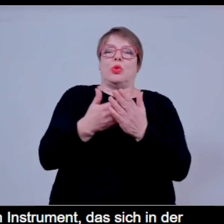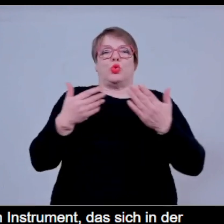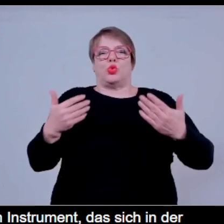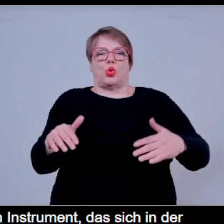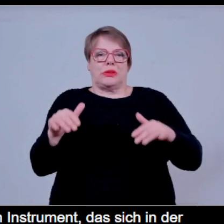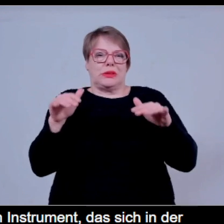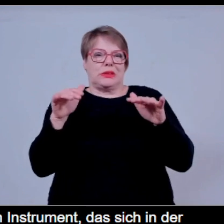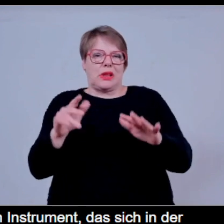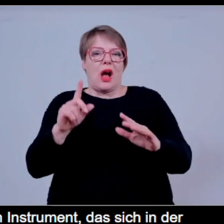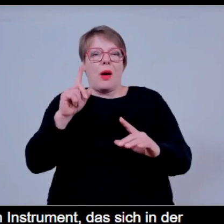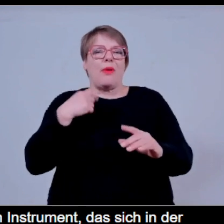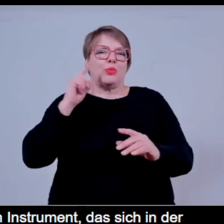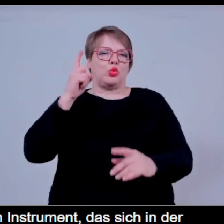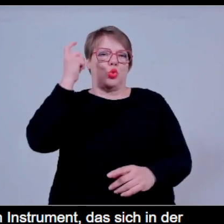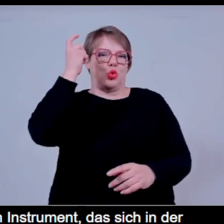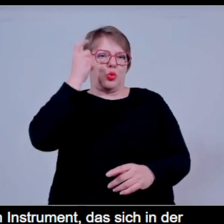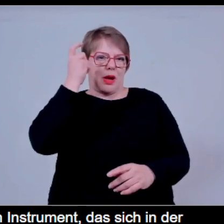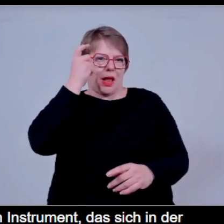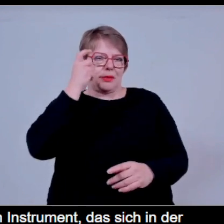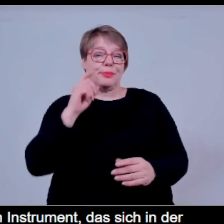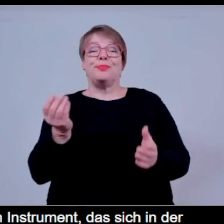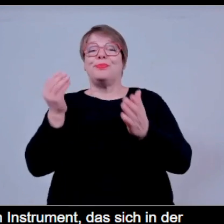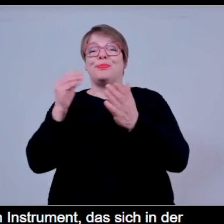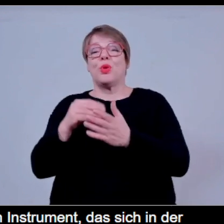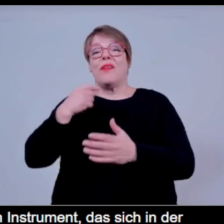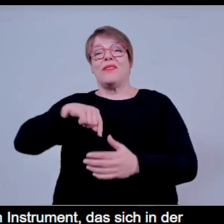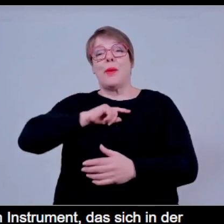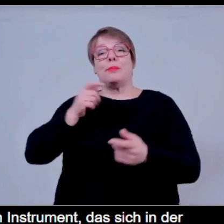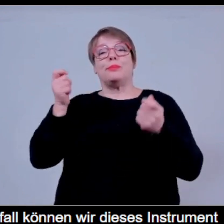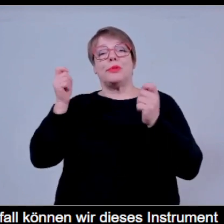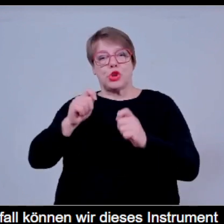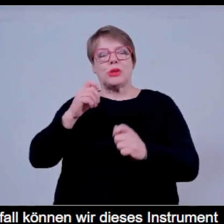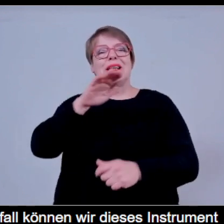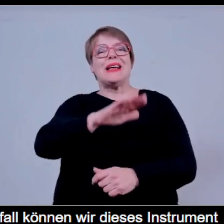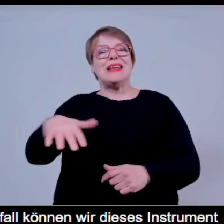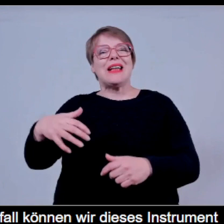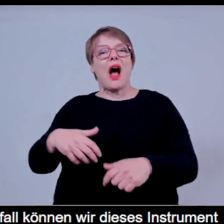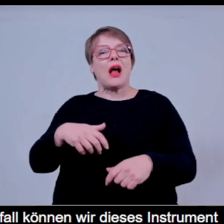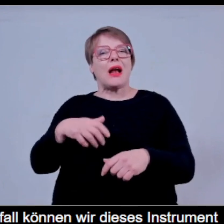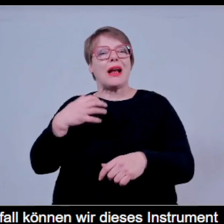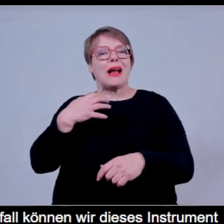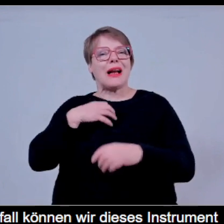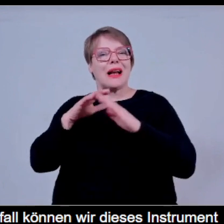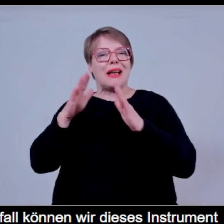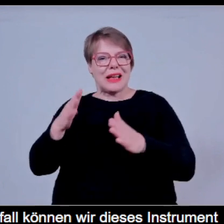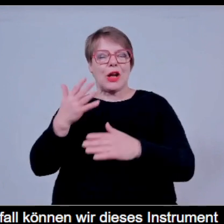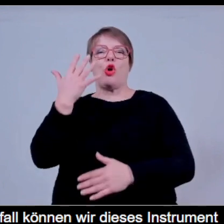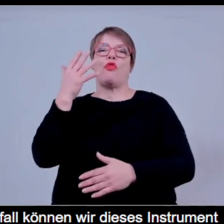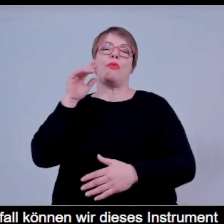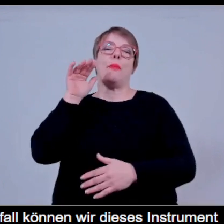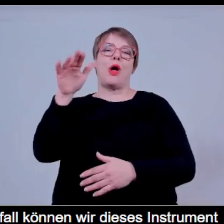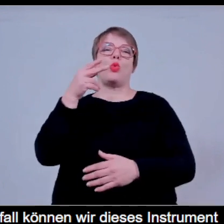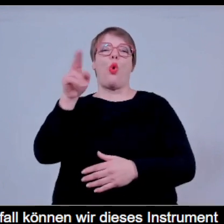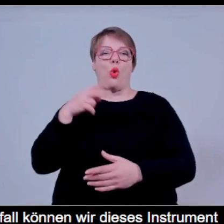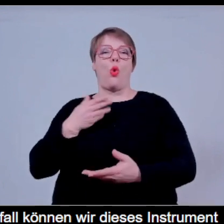und da nochmal einen Akzent auf für Kinder- und Jugendmedizin des Freistaats Bayern kurzfristig setzen, um auch Entlastung in dem